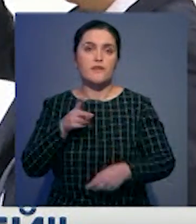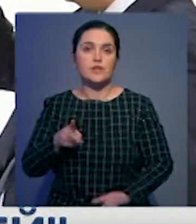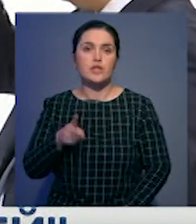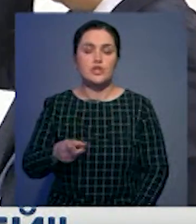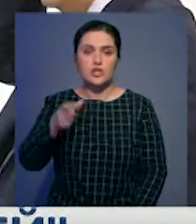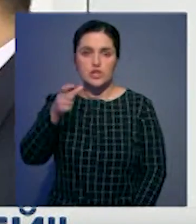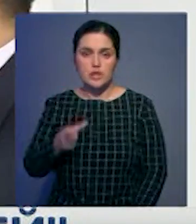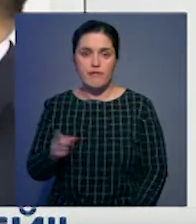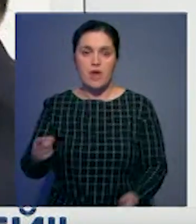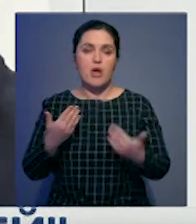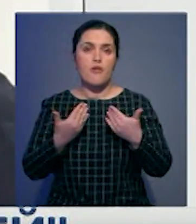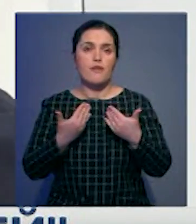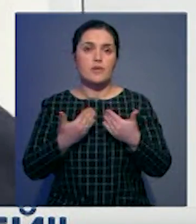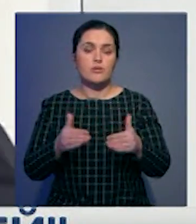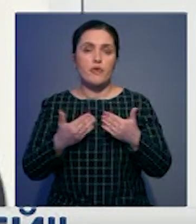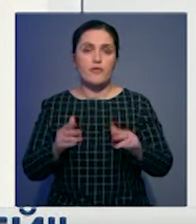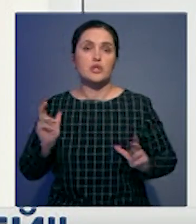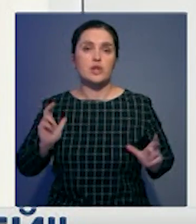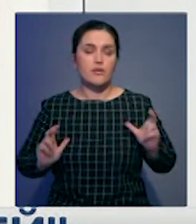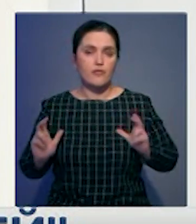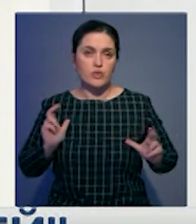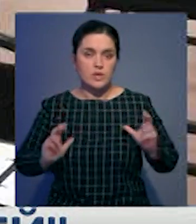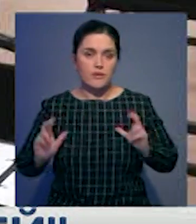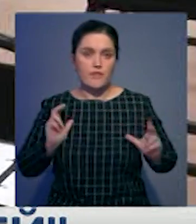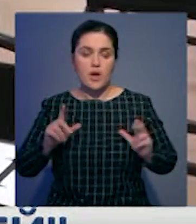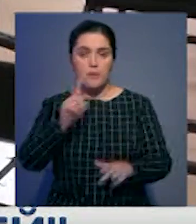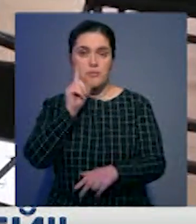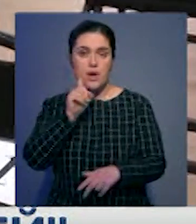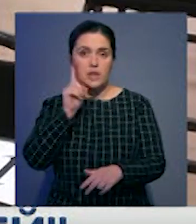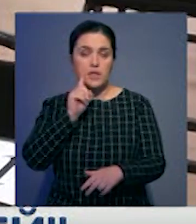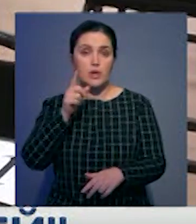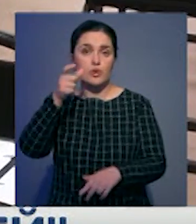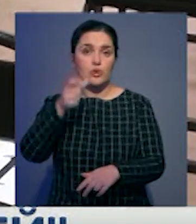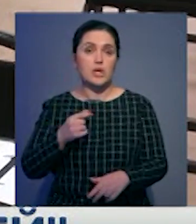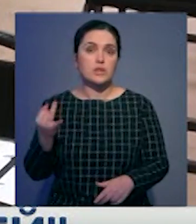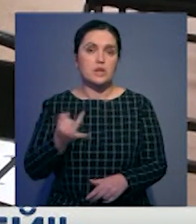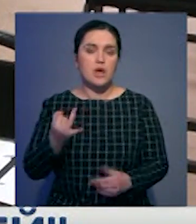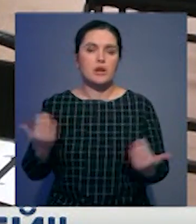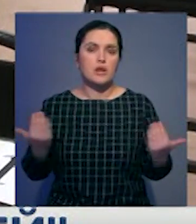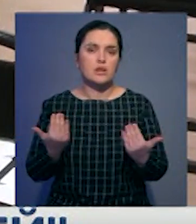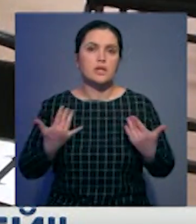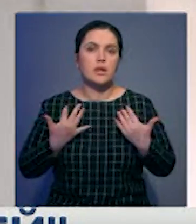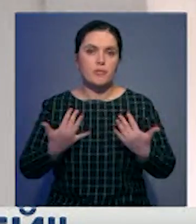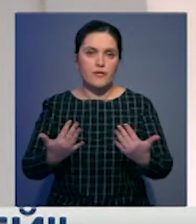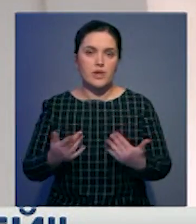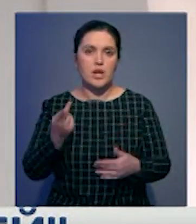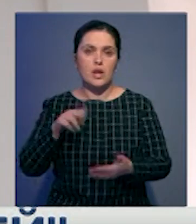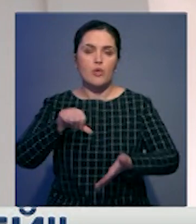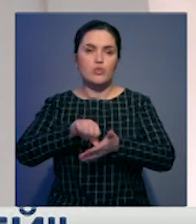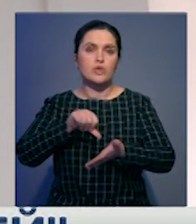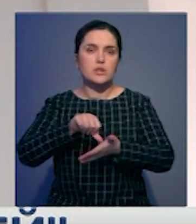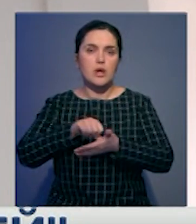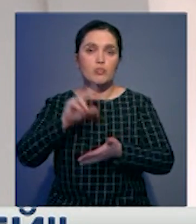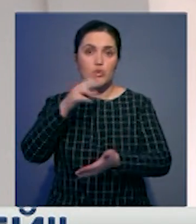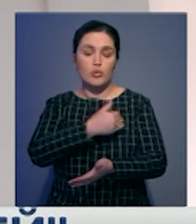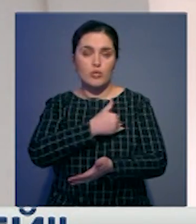малого 2000 человек. В основном выпускники вузов и студенты. Молодых людей интересовало, какие требования предъявляются